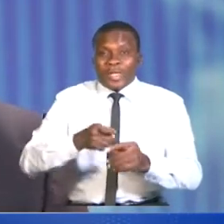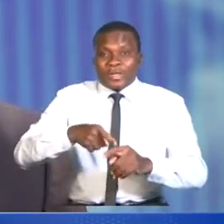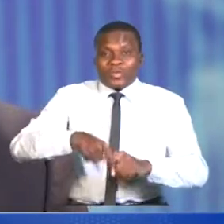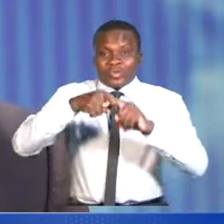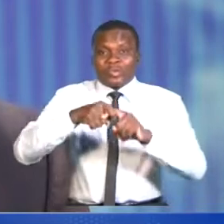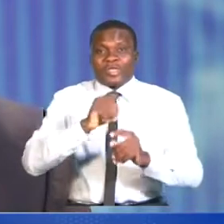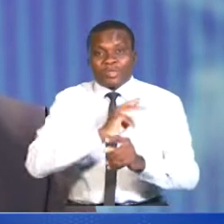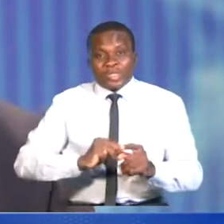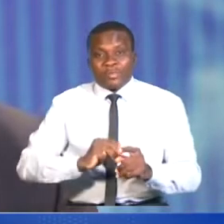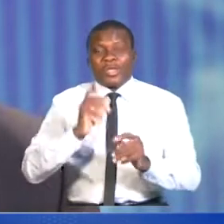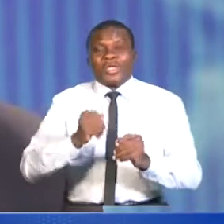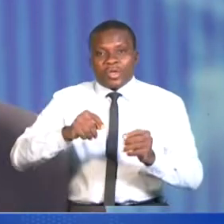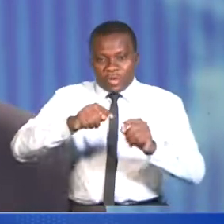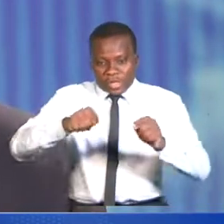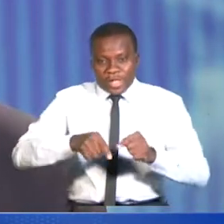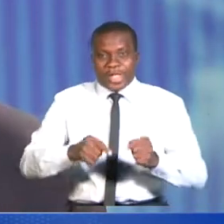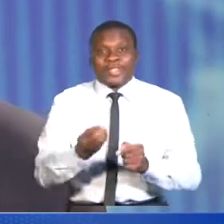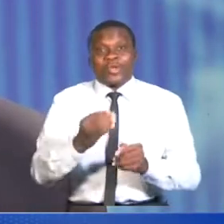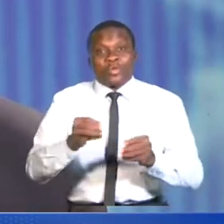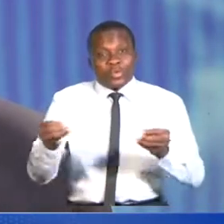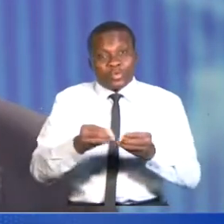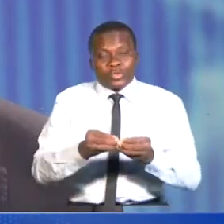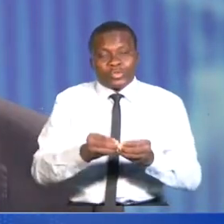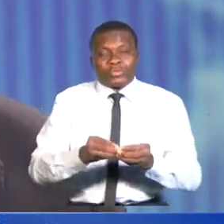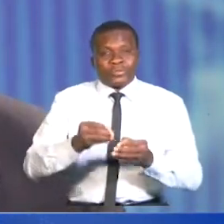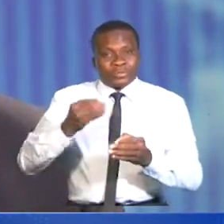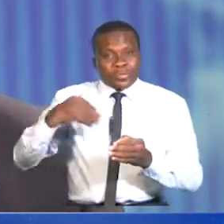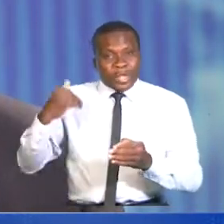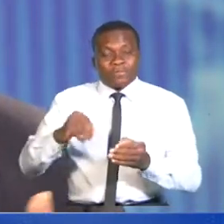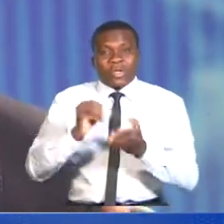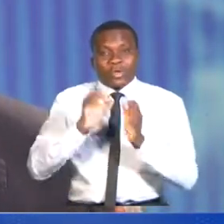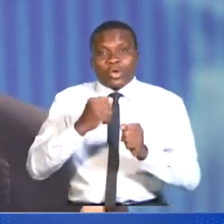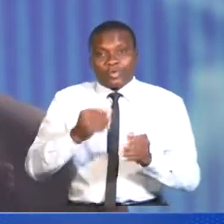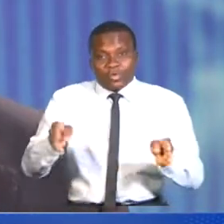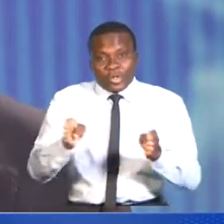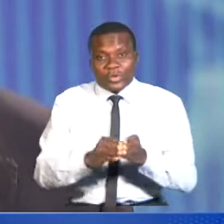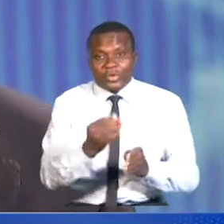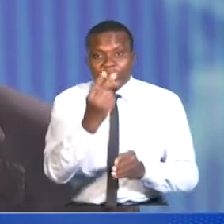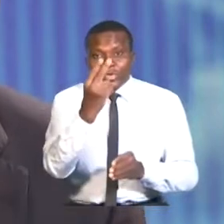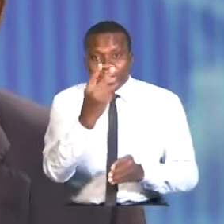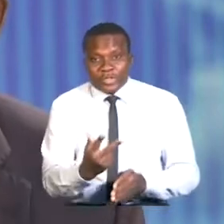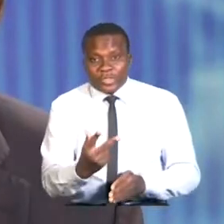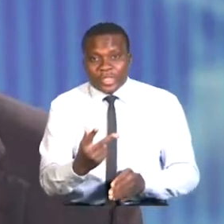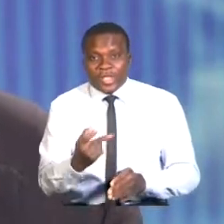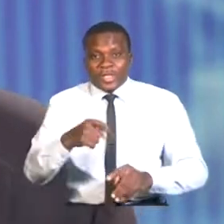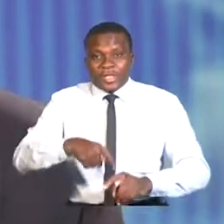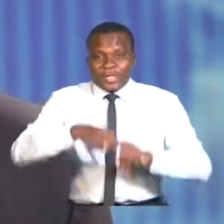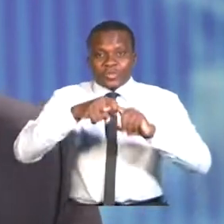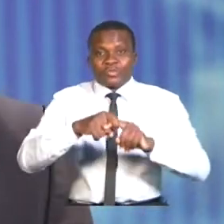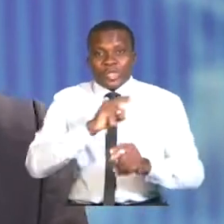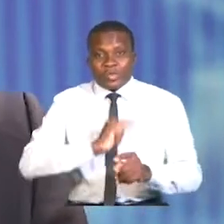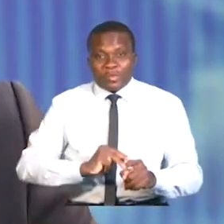maèes on a encadré ça un peu plus avant on pouvait réunir 2/ers et destituer le maire